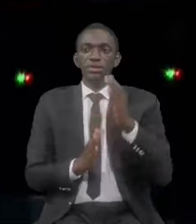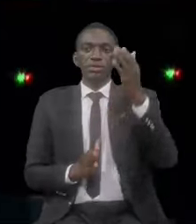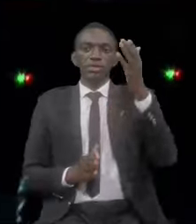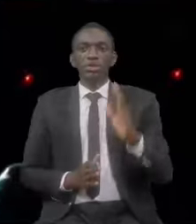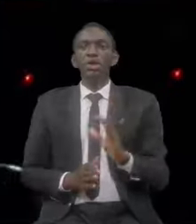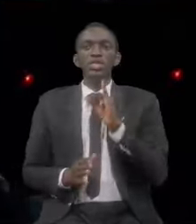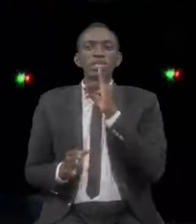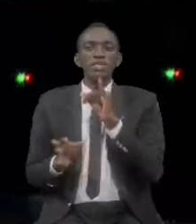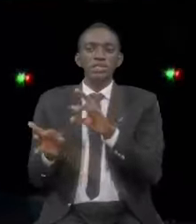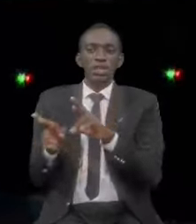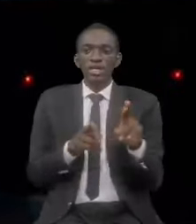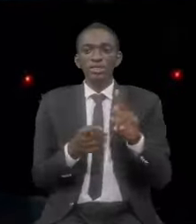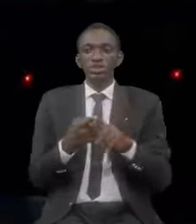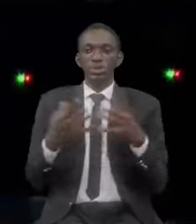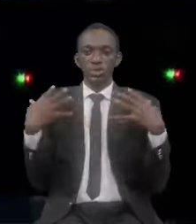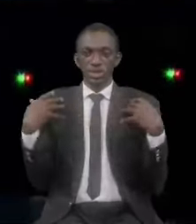Dieu est prêt à guérir.